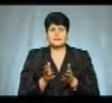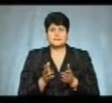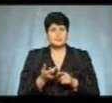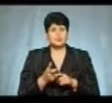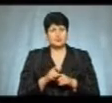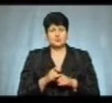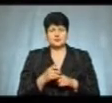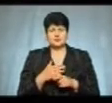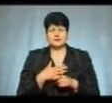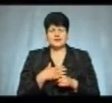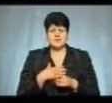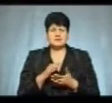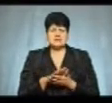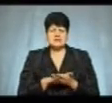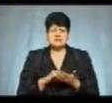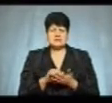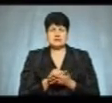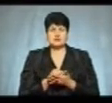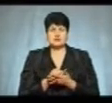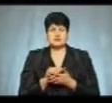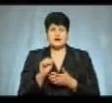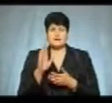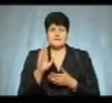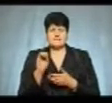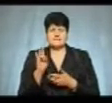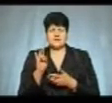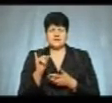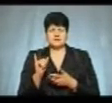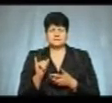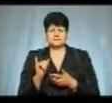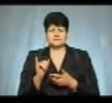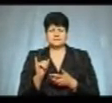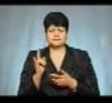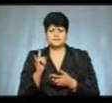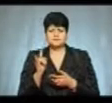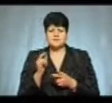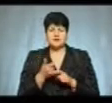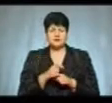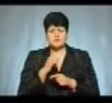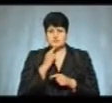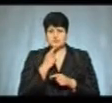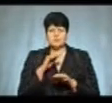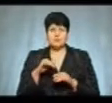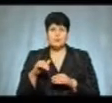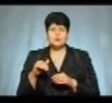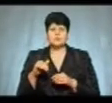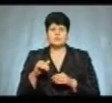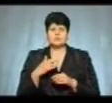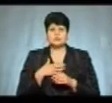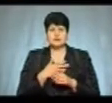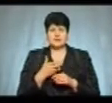дуже нам знищує венозну систему. І дуже складно потім